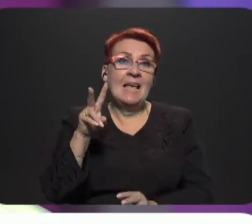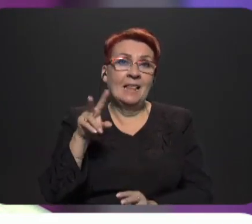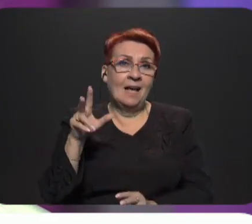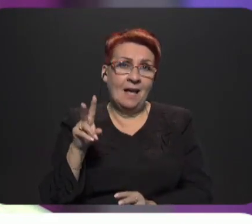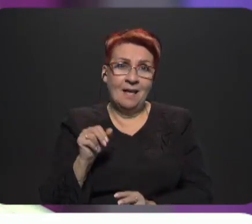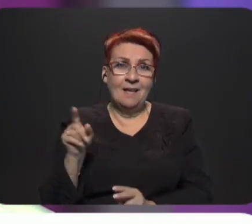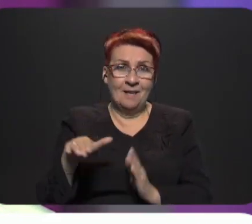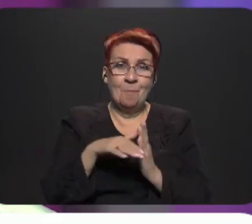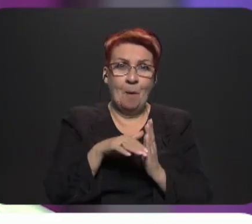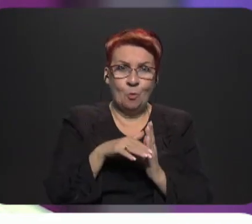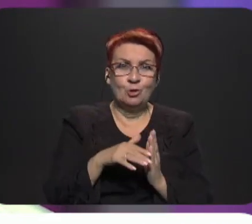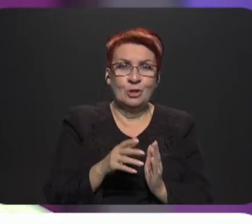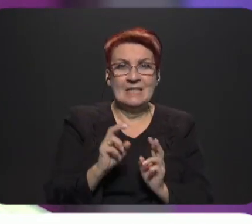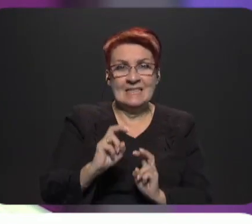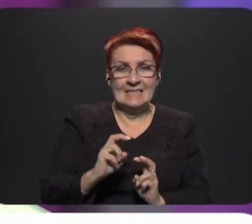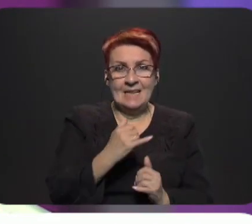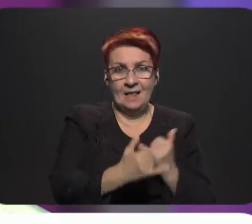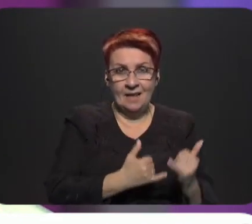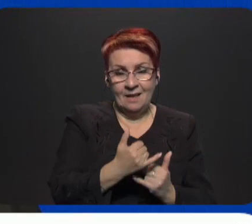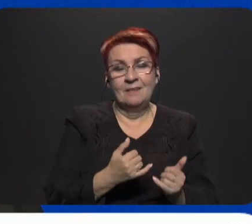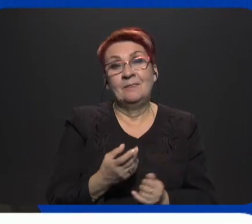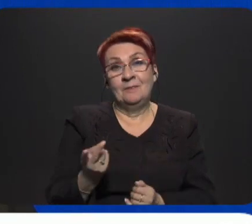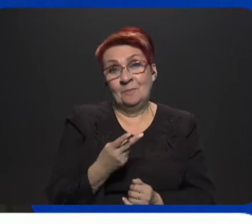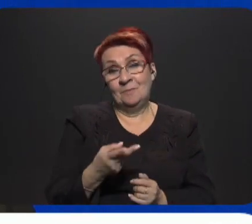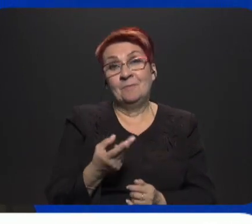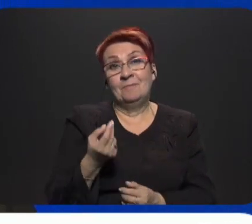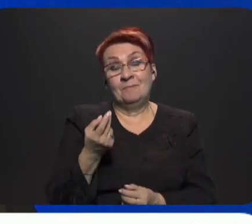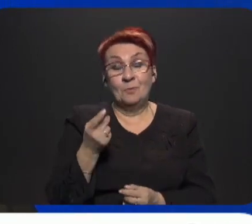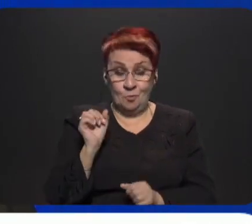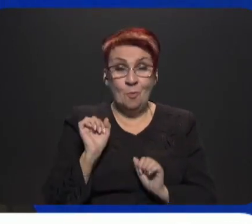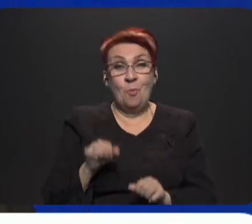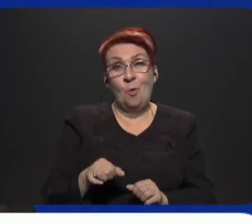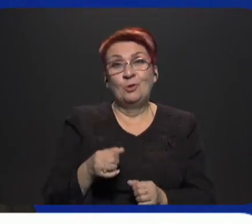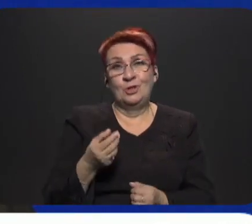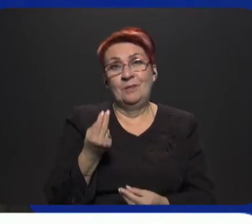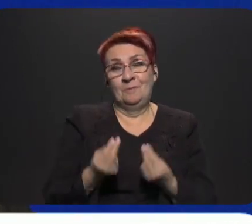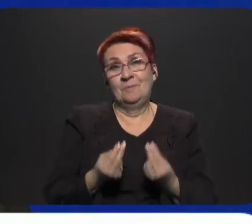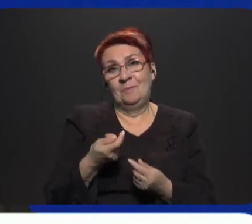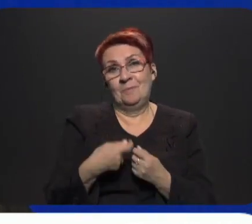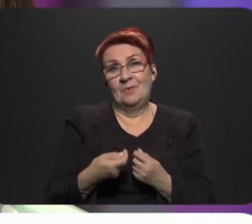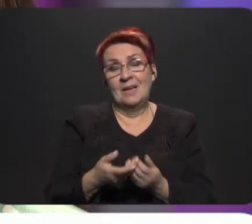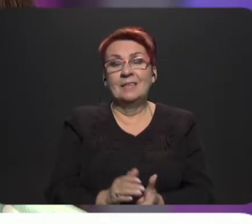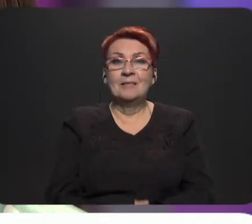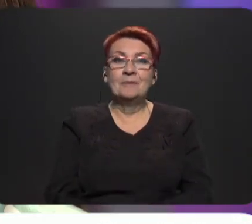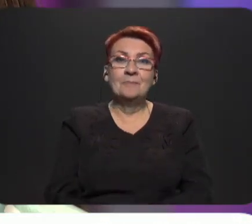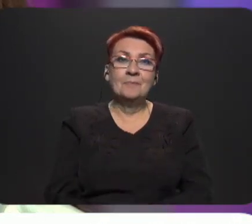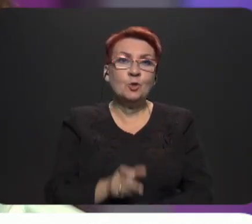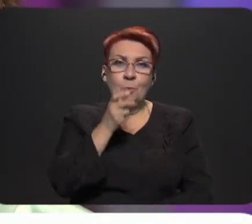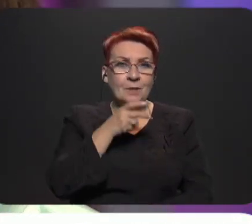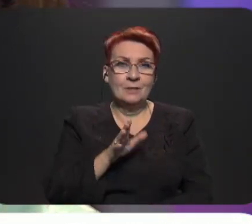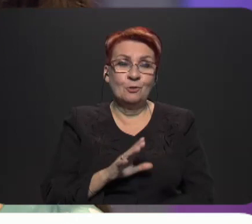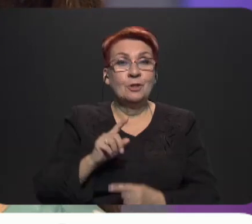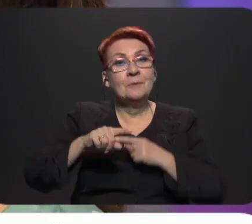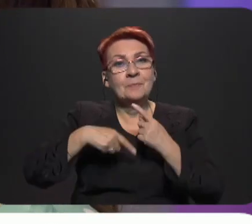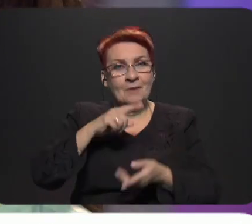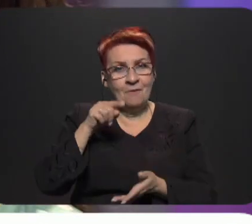с пороком, ни с чем-то еще, наверное, это возможно. Да. Отличный ответ. Следующий вопрос у нас такой. От